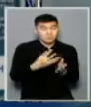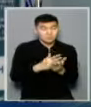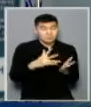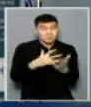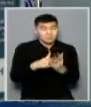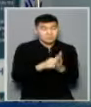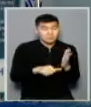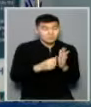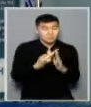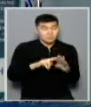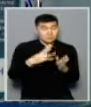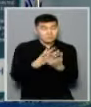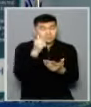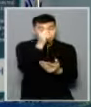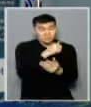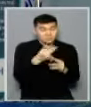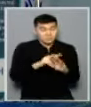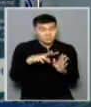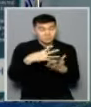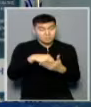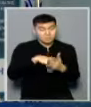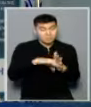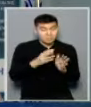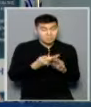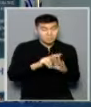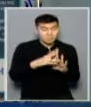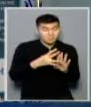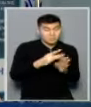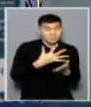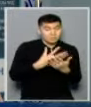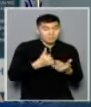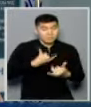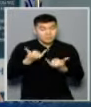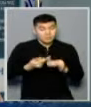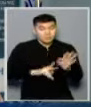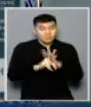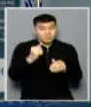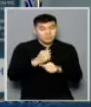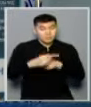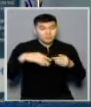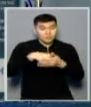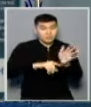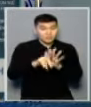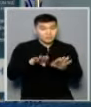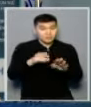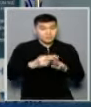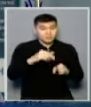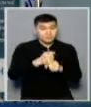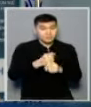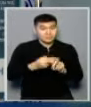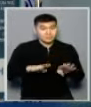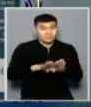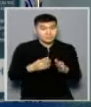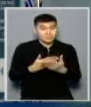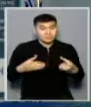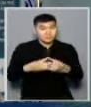жылғы 90 көтерілісінде болған. Сол жерде бір қиындықтар, жастардың бір өзінің патриоттық сезімдерін көзден көрген адам. Соны қазіргі